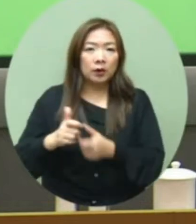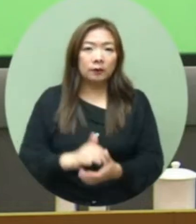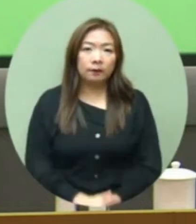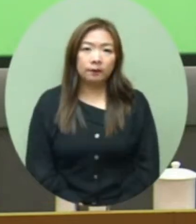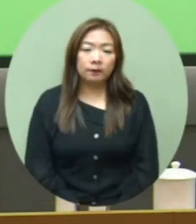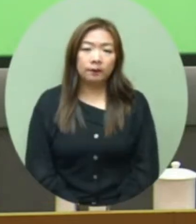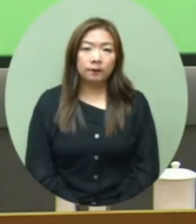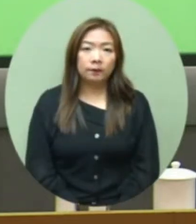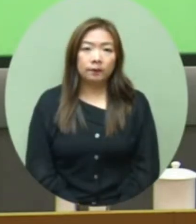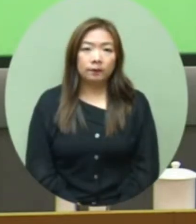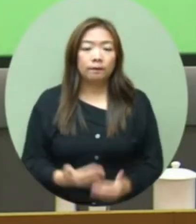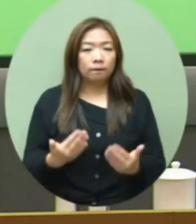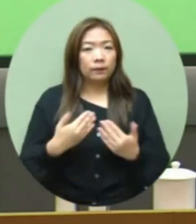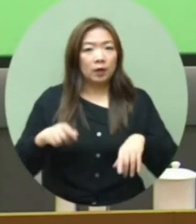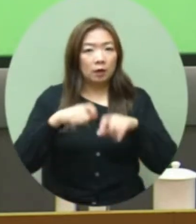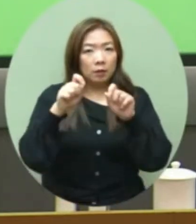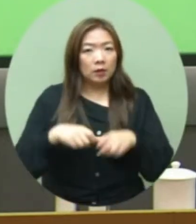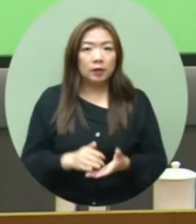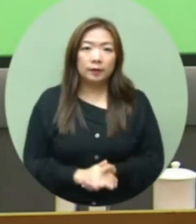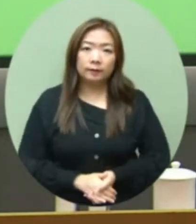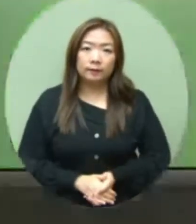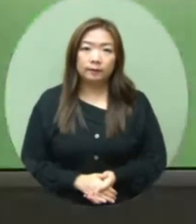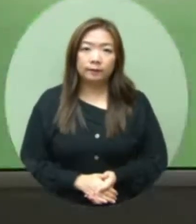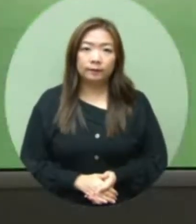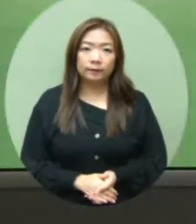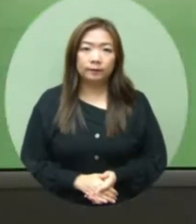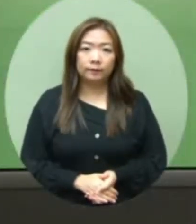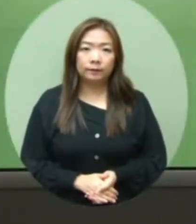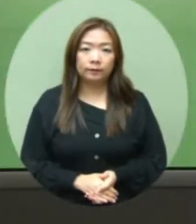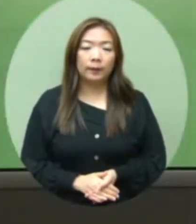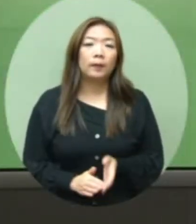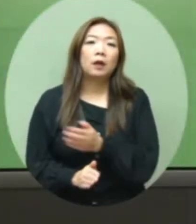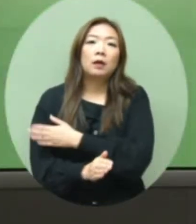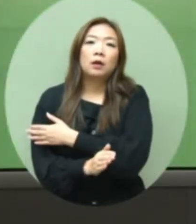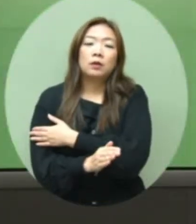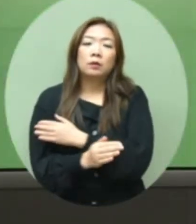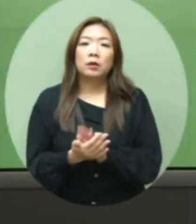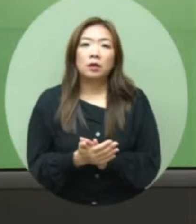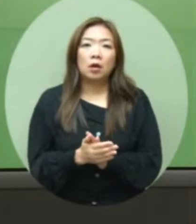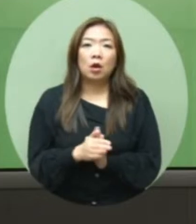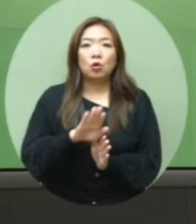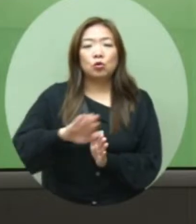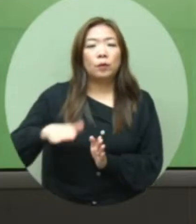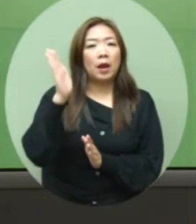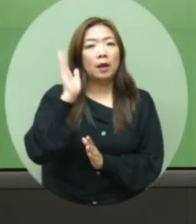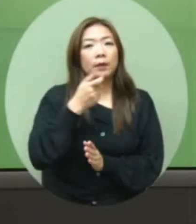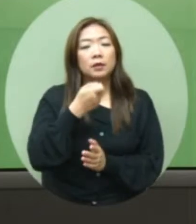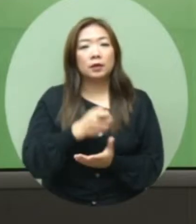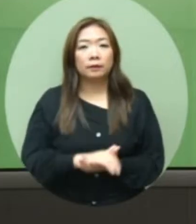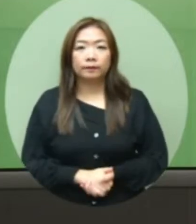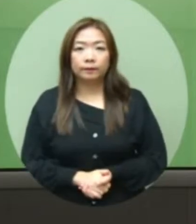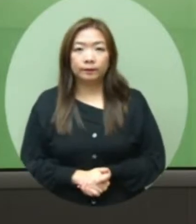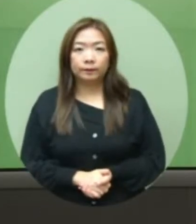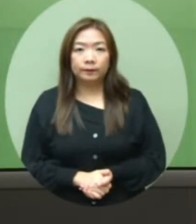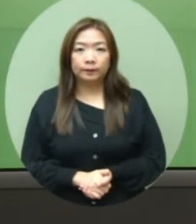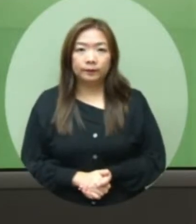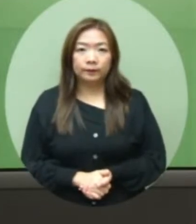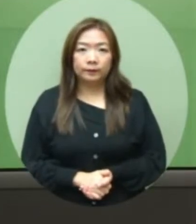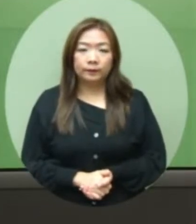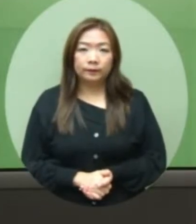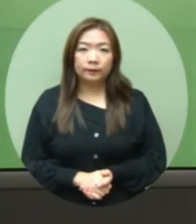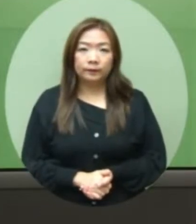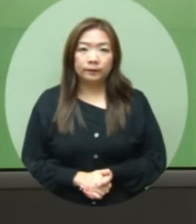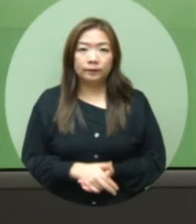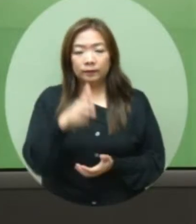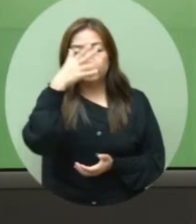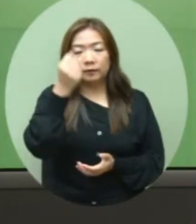promote high-end liquor business. 去側邊 Next question on the right, the gentleman over